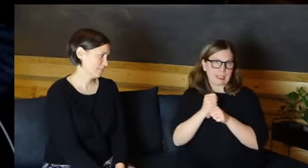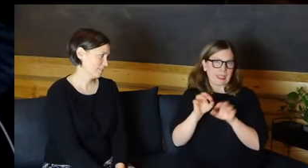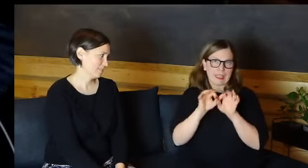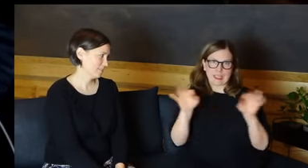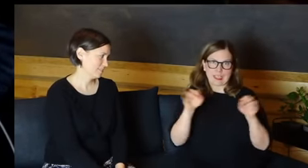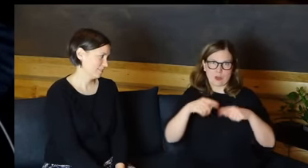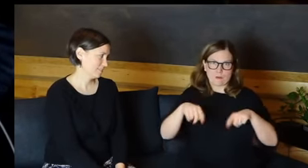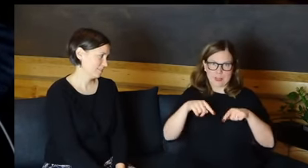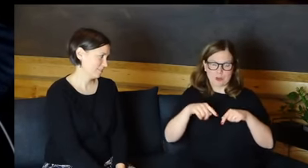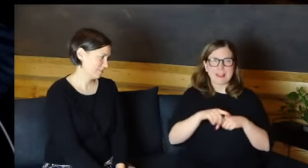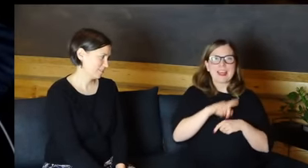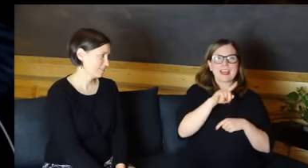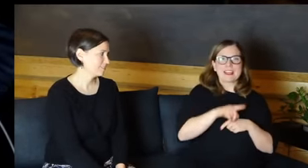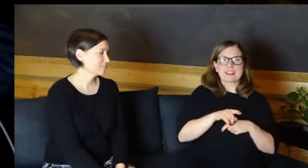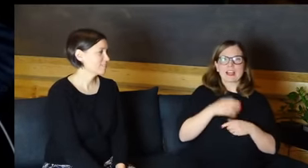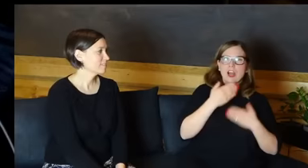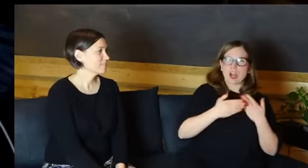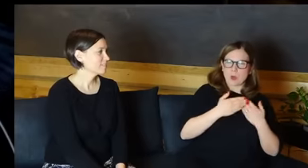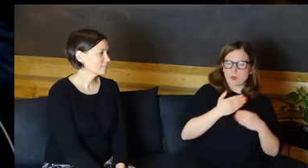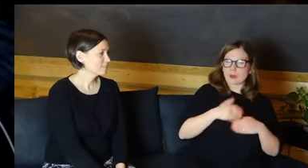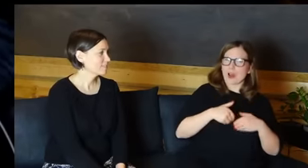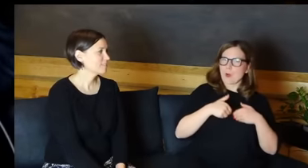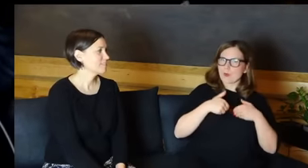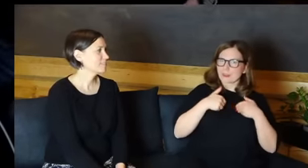perään. Sitten jatketaan palkintojen jaolla.